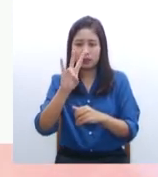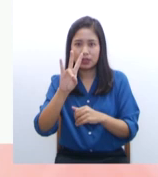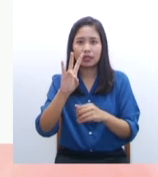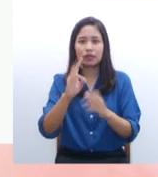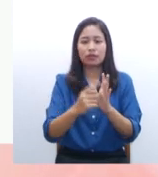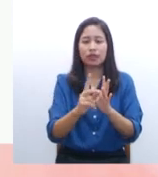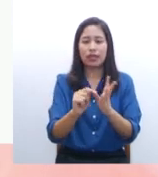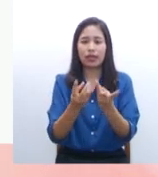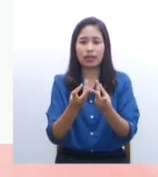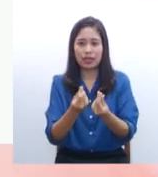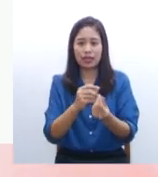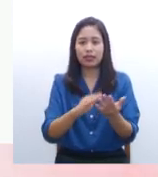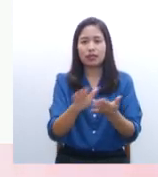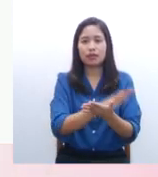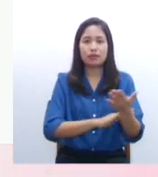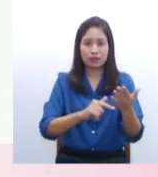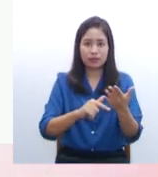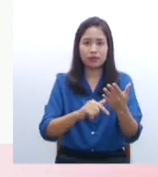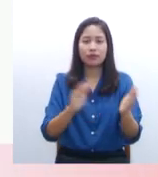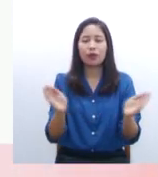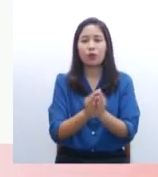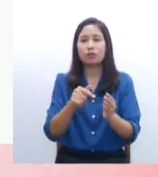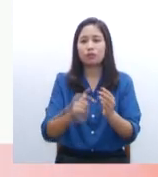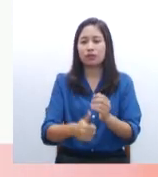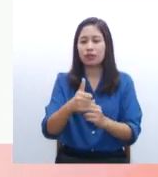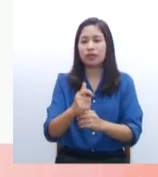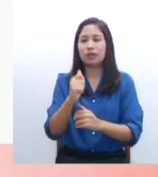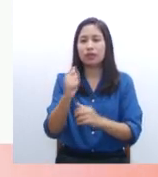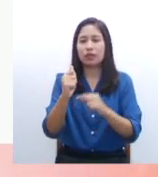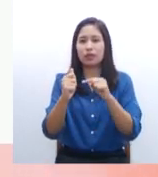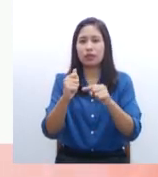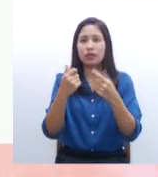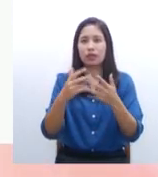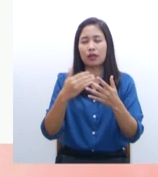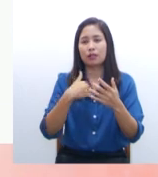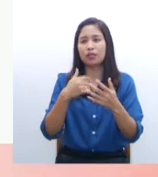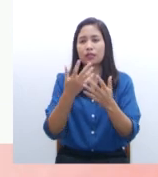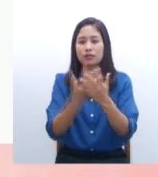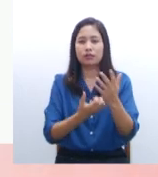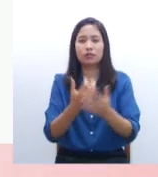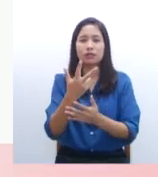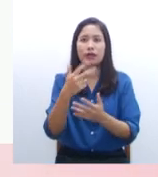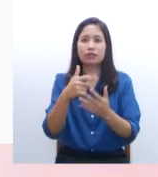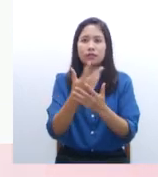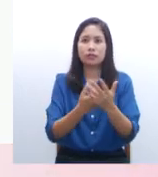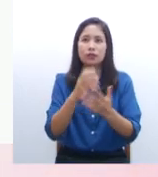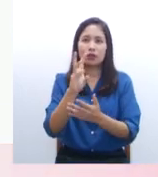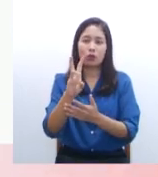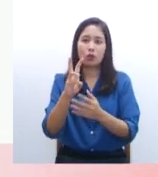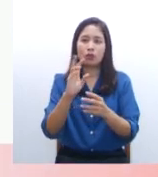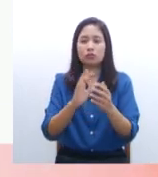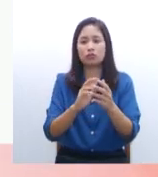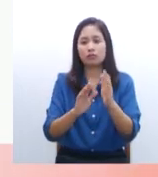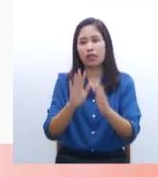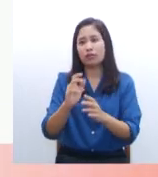น75ถึง84.99 นะครับได้เกรด B นะครับมีอยู่จำนวน83เขตนะครับแล้วเขตได้เก